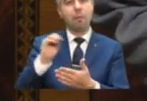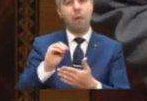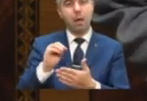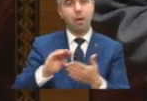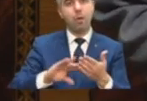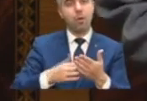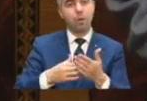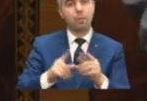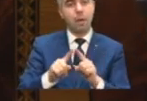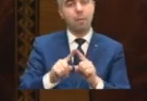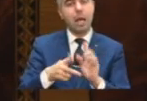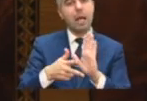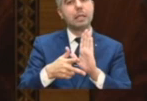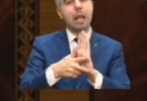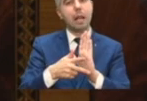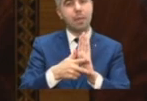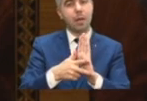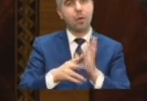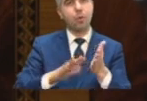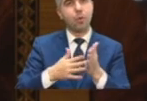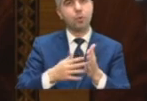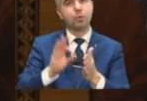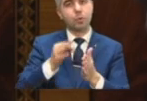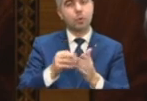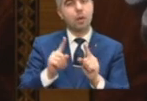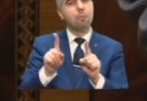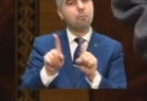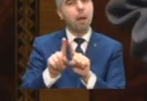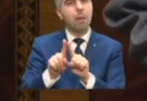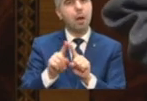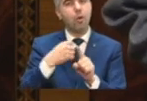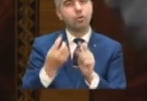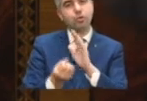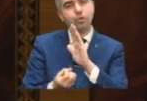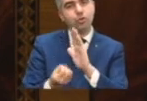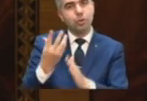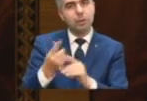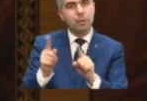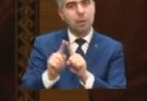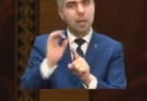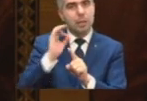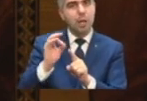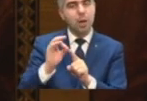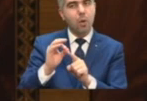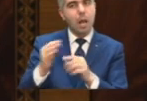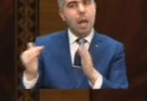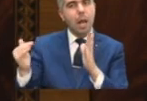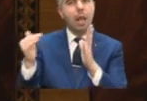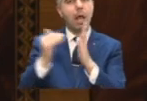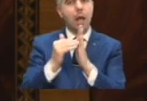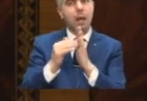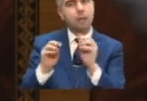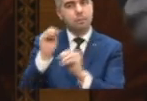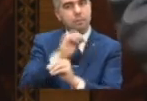للساكنة القصر الكبير، اعتبرناها بمثابة عرس إحداث منطقة صناعية في اللمسات الأخيرة. مشكور